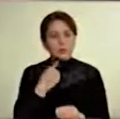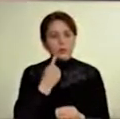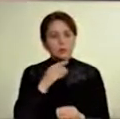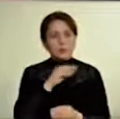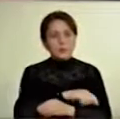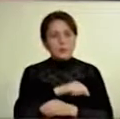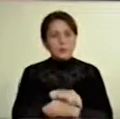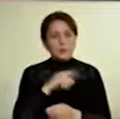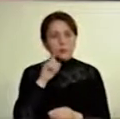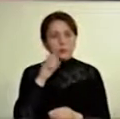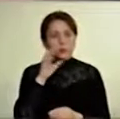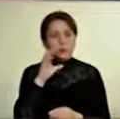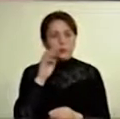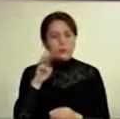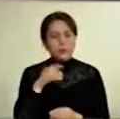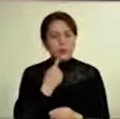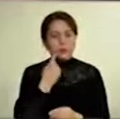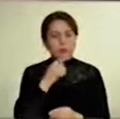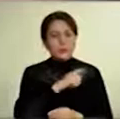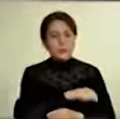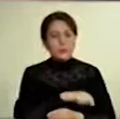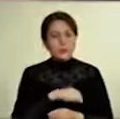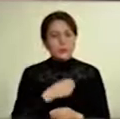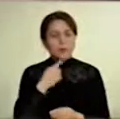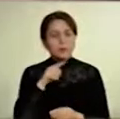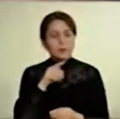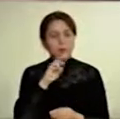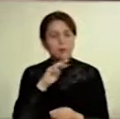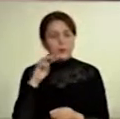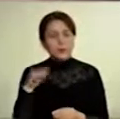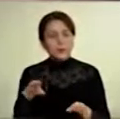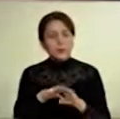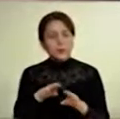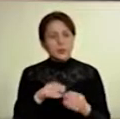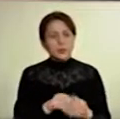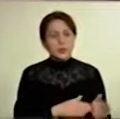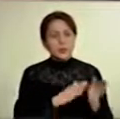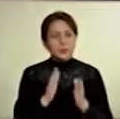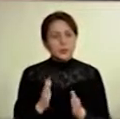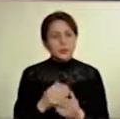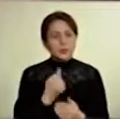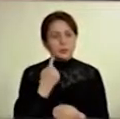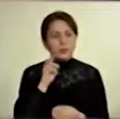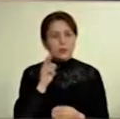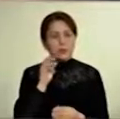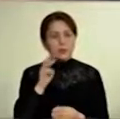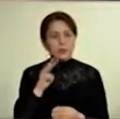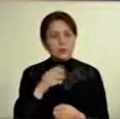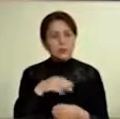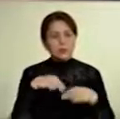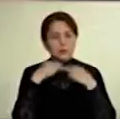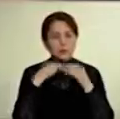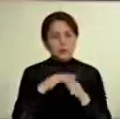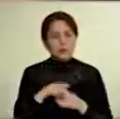metr 100 santimetrga, 1 metr esa 1000 mm-ga teng. Endi navbatdagi 1 kilometrga diqqat